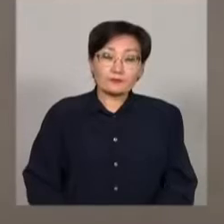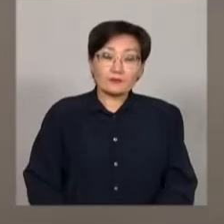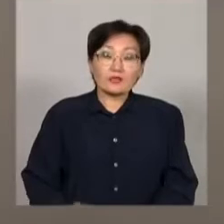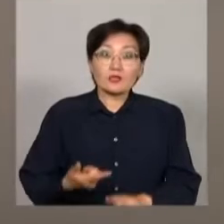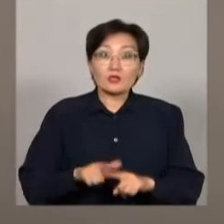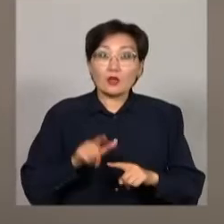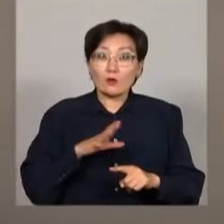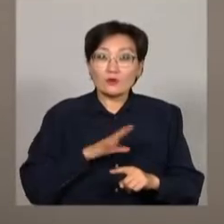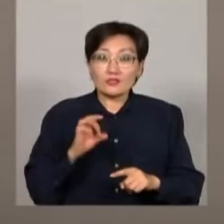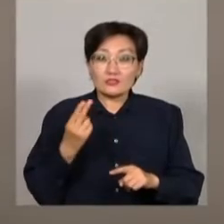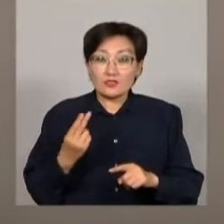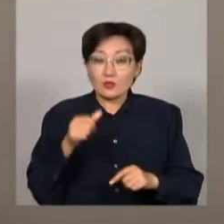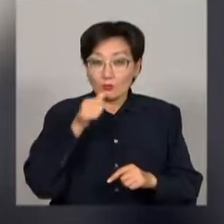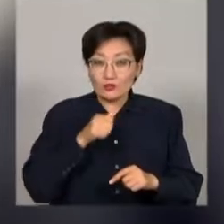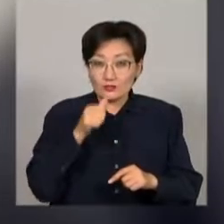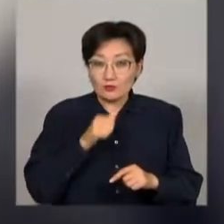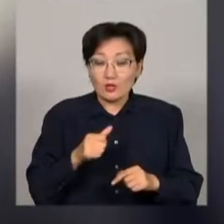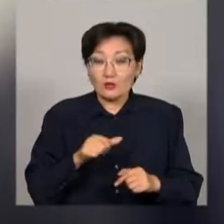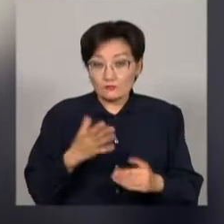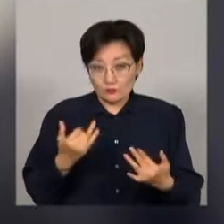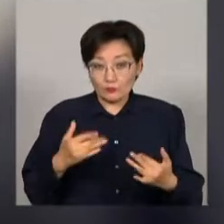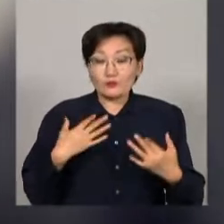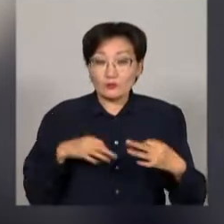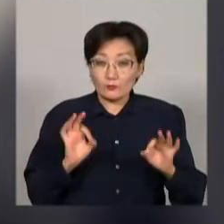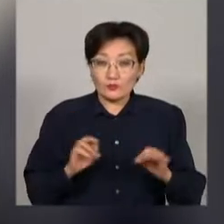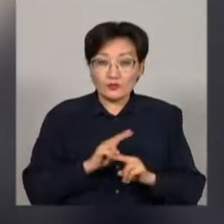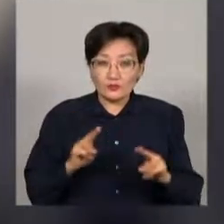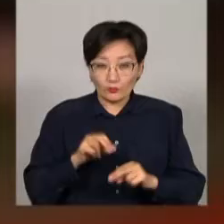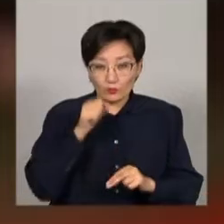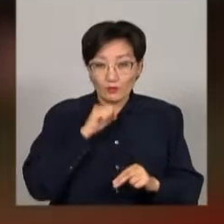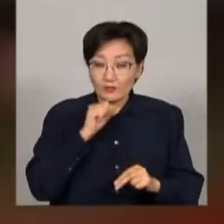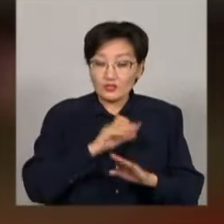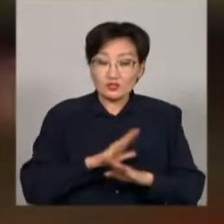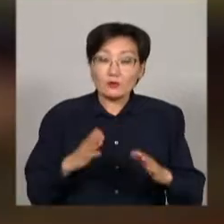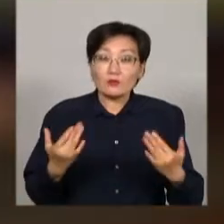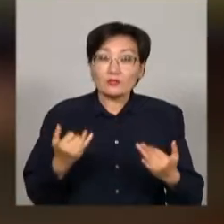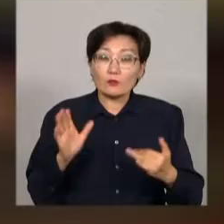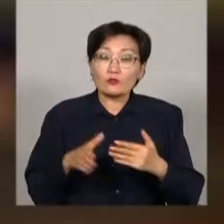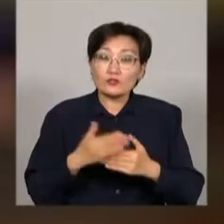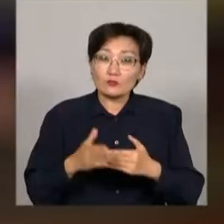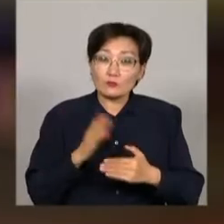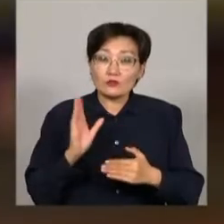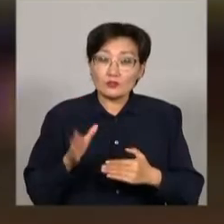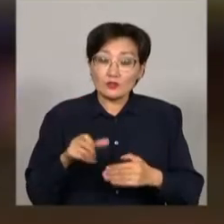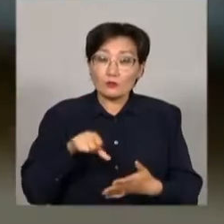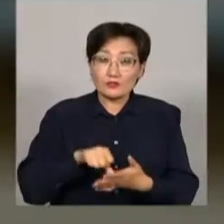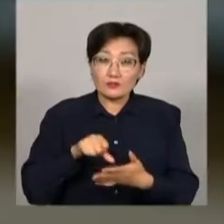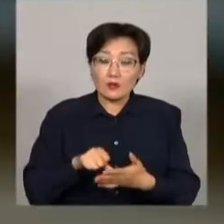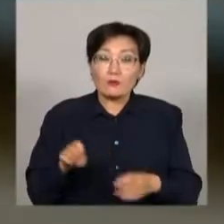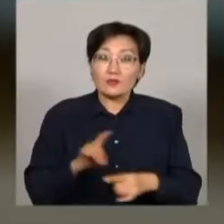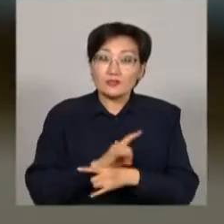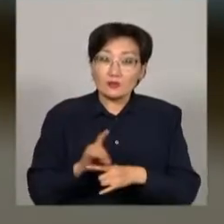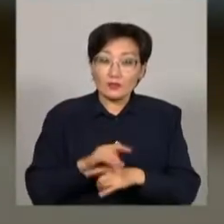Это был социальный эксперимент. Со мной все хорошо, меня никто не похищал. Какое теперь наказание понесут участники пранка